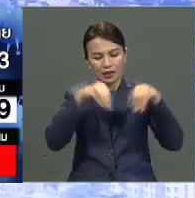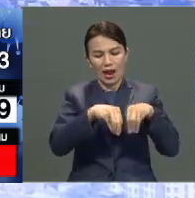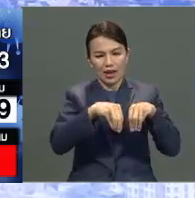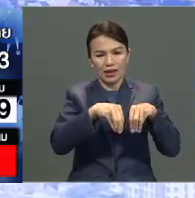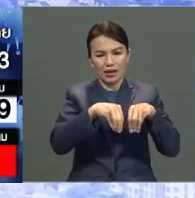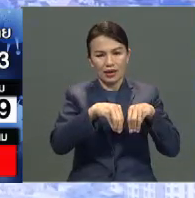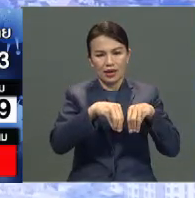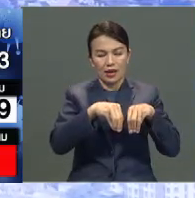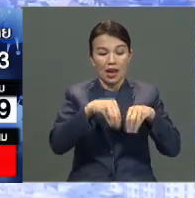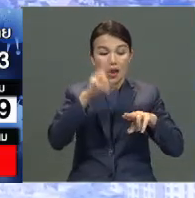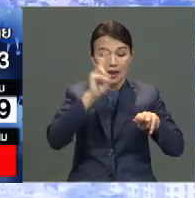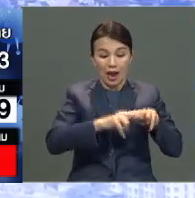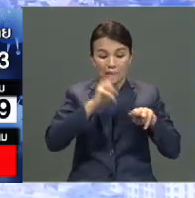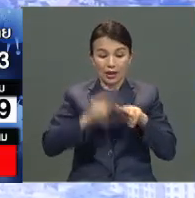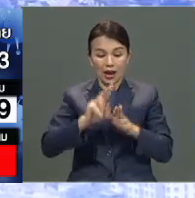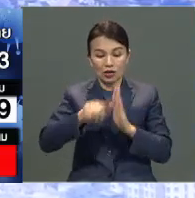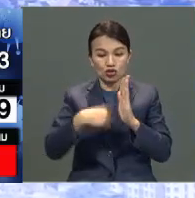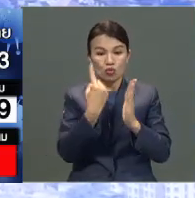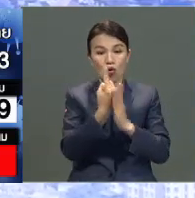กับเขาบอกที่นั่งเครื่องบินเนียมใกล้กันนิดเดียวและนั่งกันแค่ไม่เกิน1